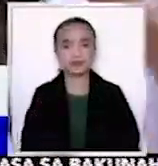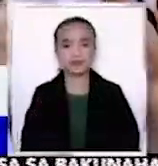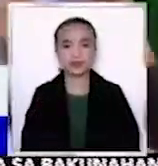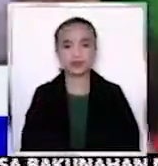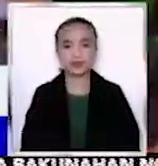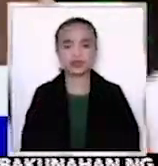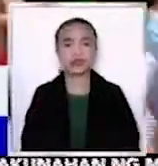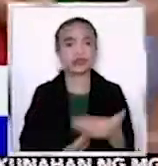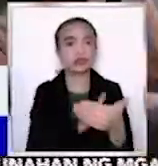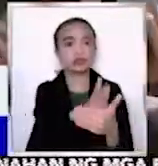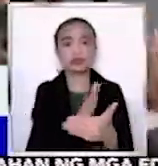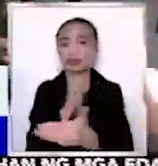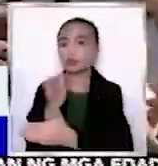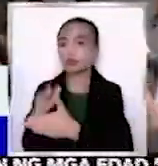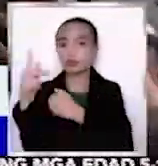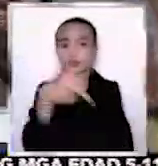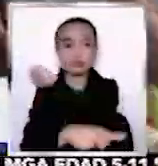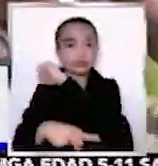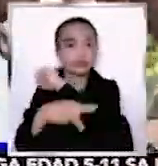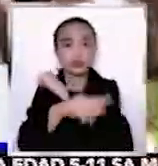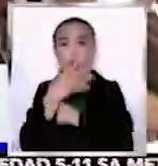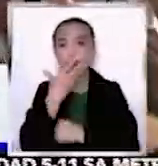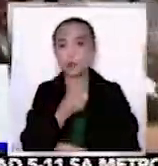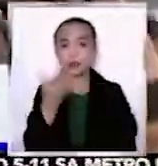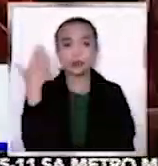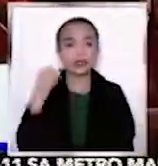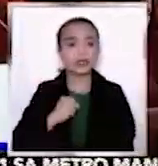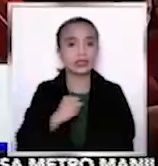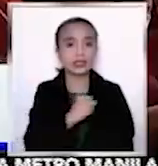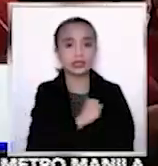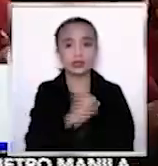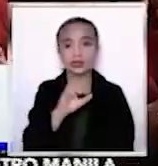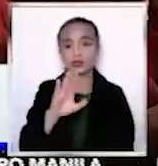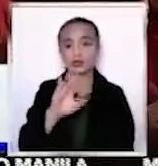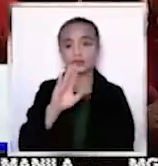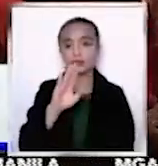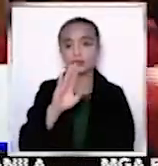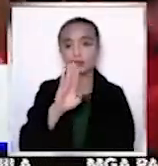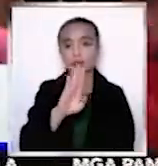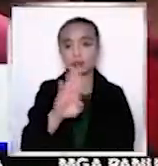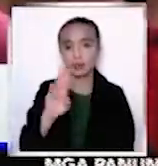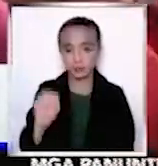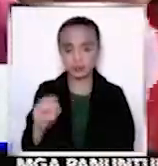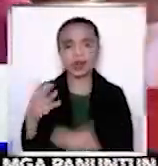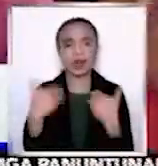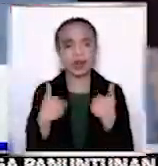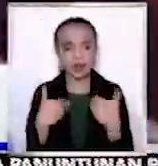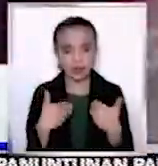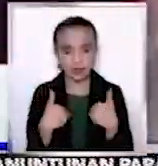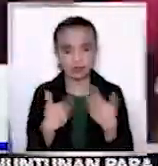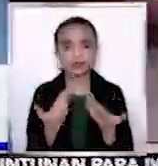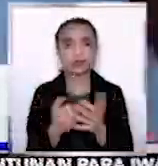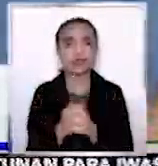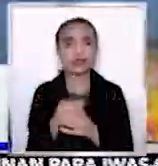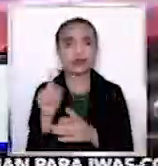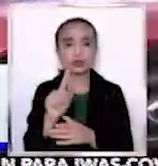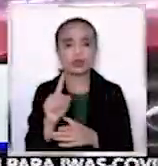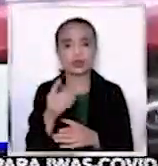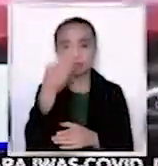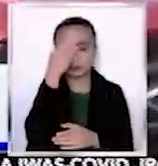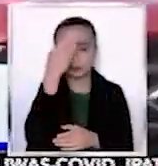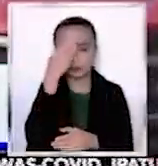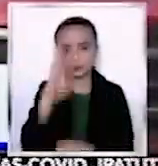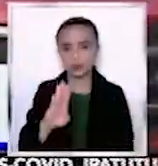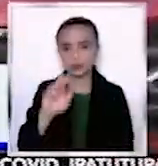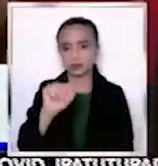lugar sa probinsya ng Bulacan si dating Senador Bongbong Marcos. Nagkaroon din siya ng mga town hall meetings sa Baliwag, San Jose del Monte